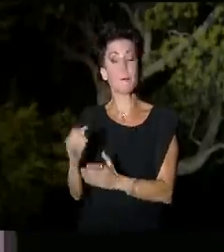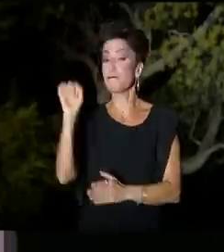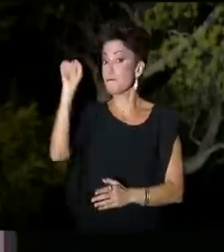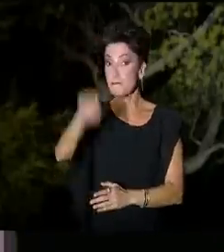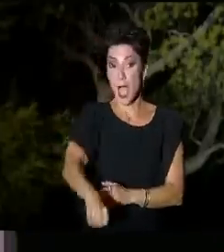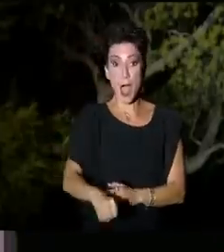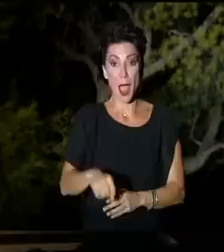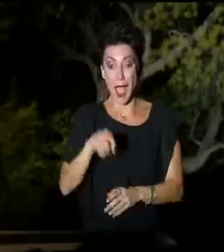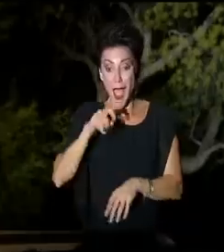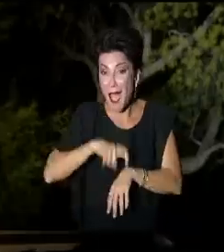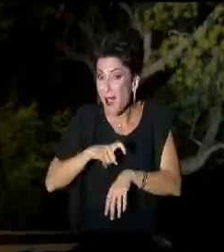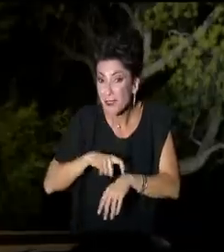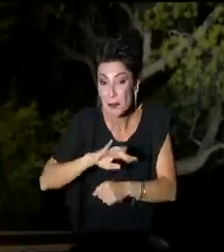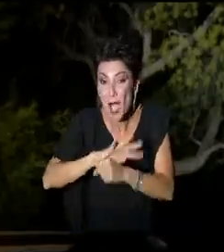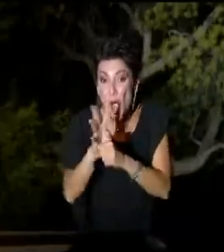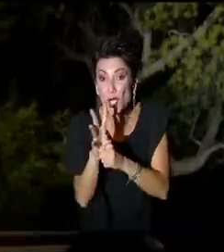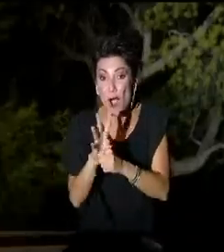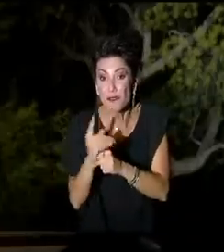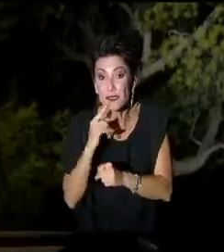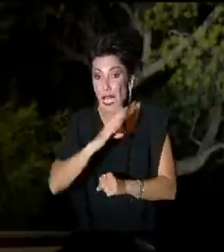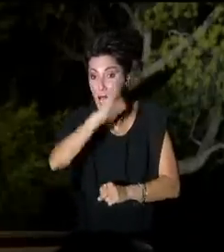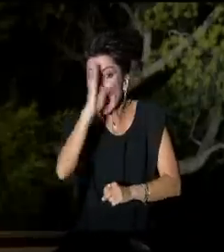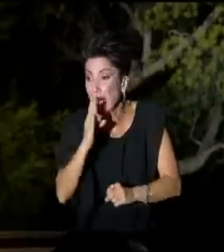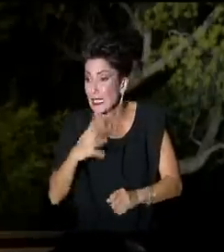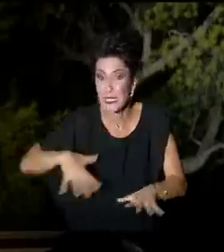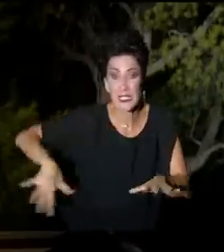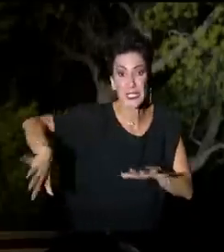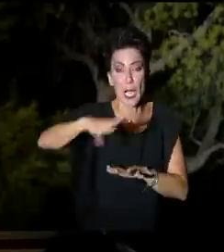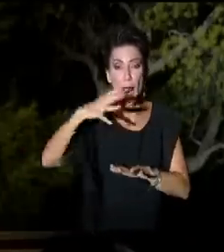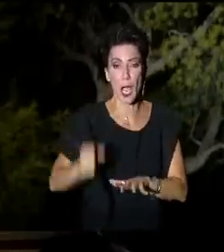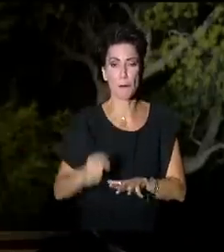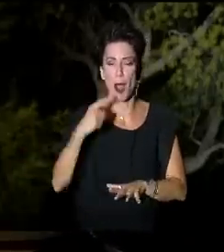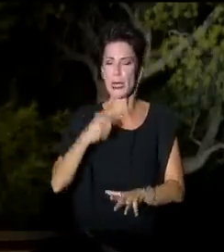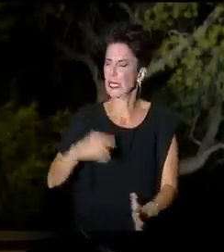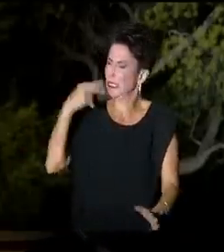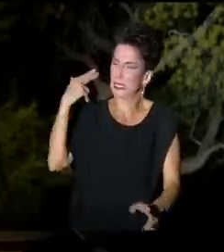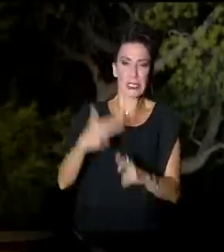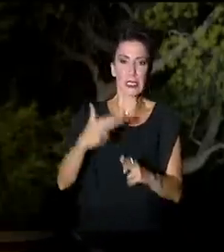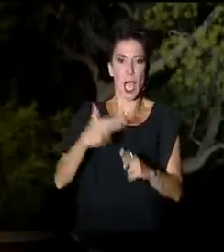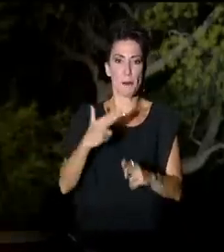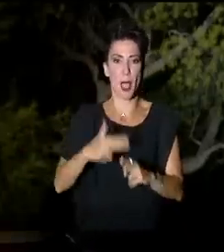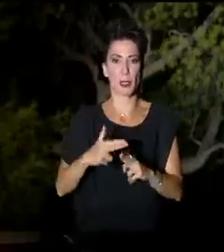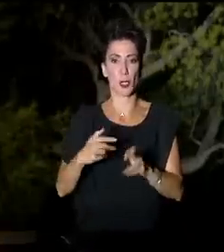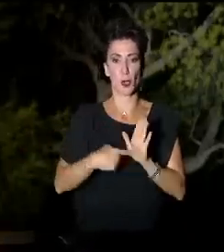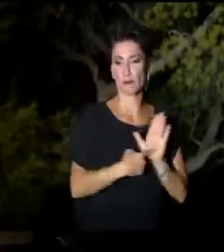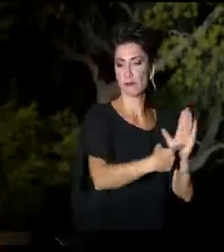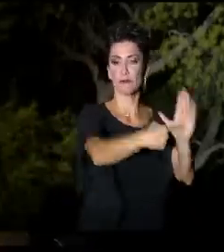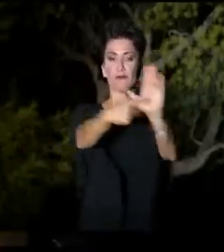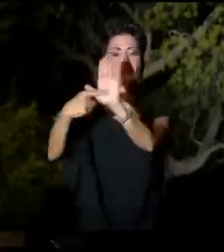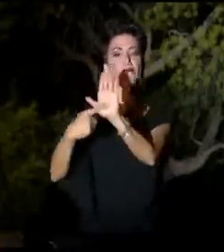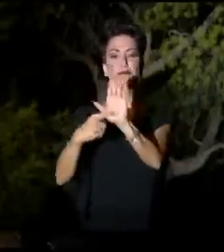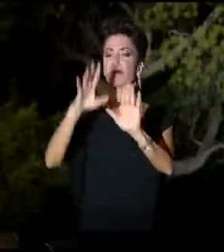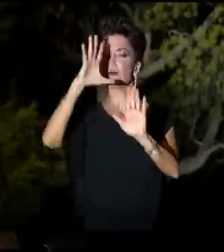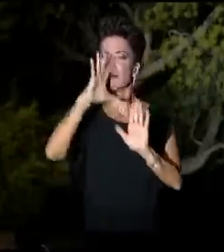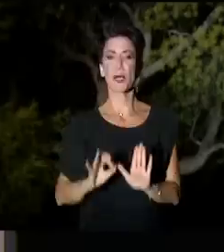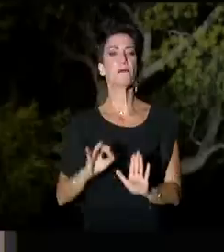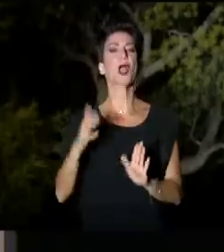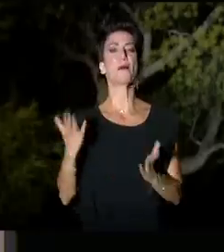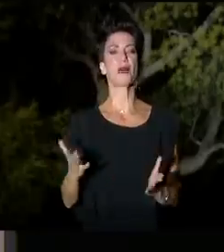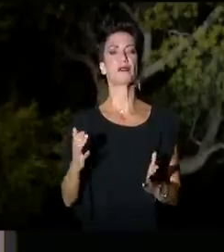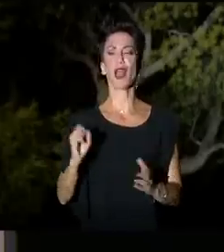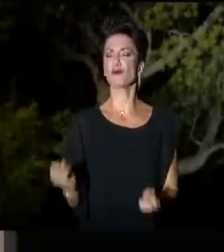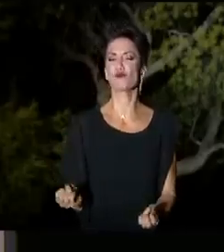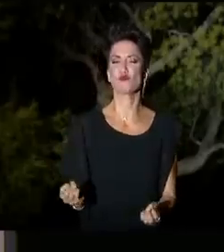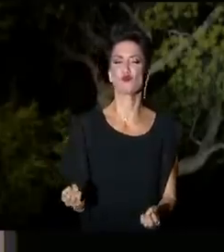μπορεί να προσφέρει στους Έλληνες, στους επισκέπτες της, στον κόσμο ολόκληρο, μια νέα αναβαθμισμένη εικόνα του Ιερού Βράχου. Το